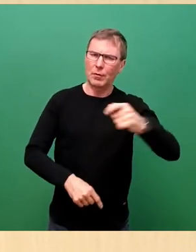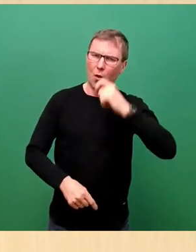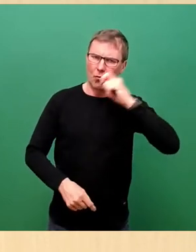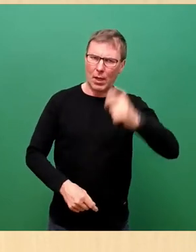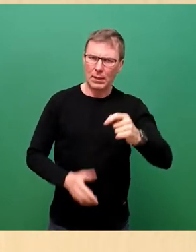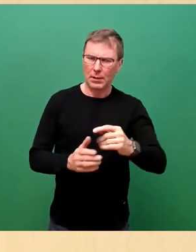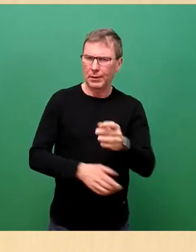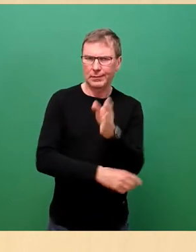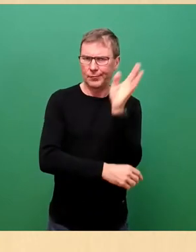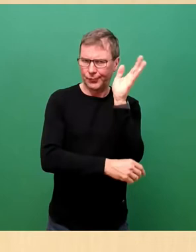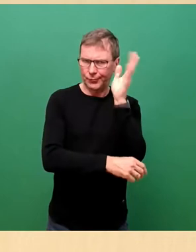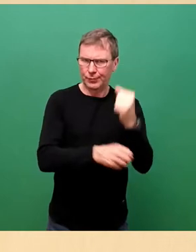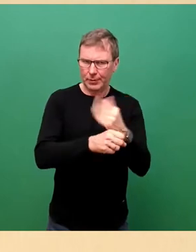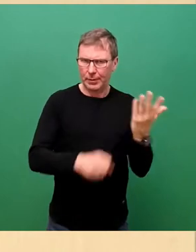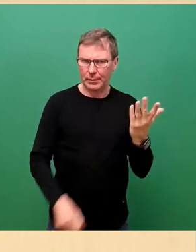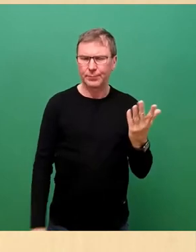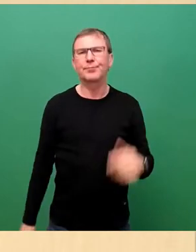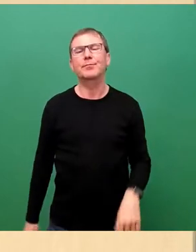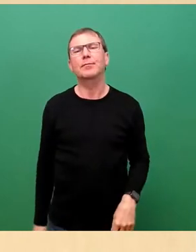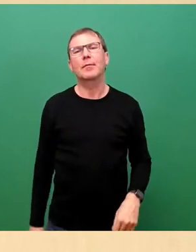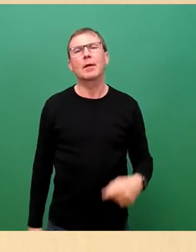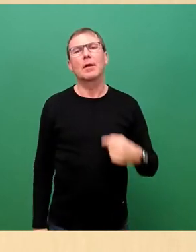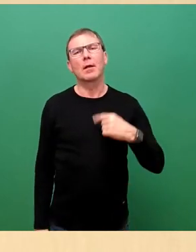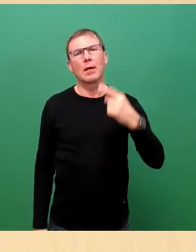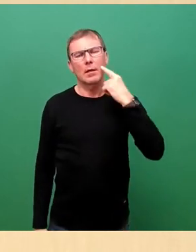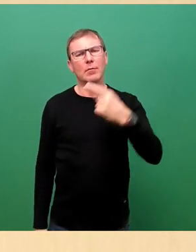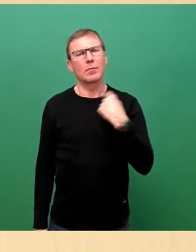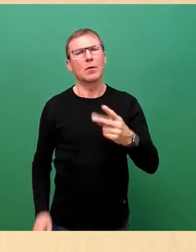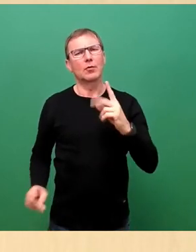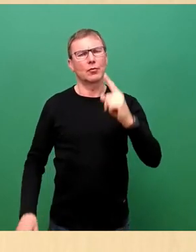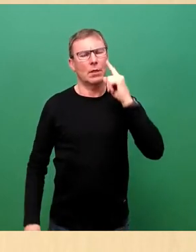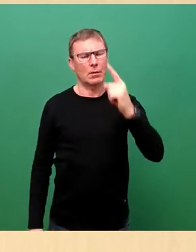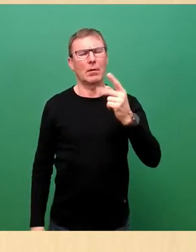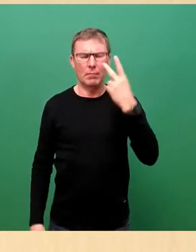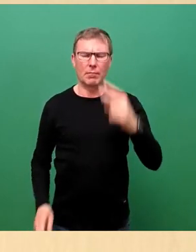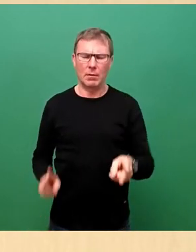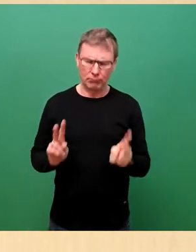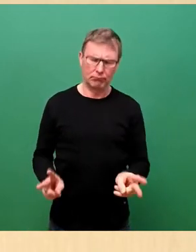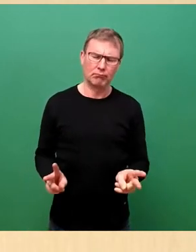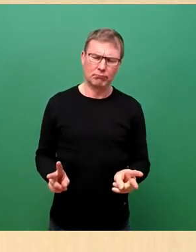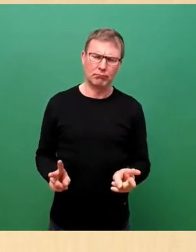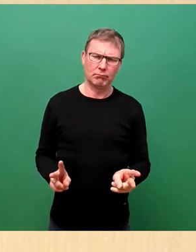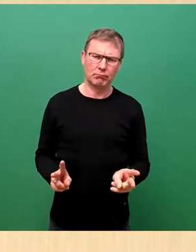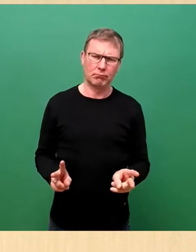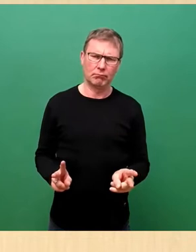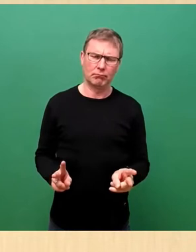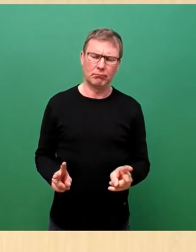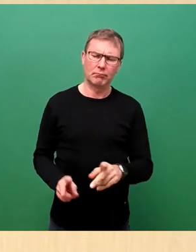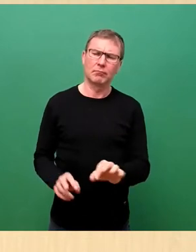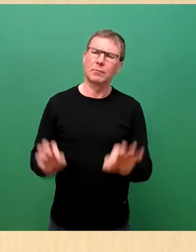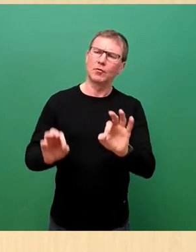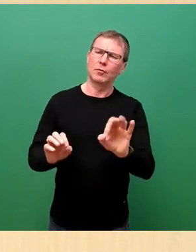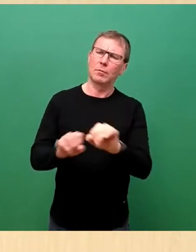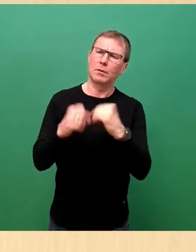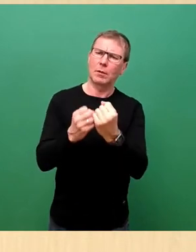hat. Ich glaube, dass es uns als Stadtrat gut zu Gesicht stehen würde, diese schrecklichen Ereignisse nicht zu nutzen,